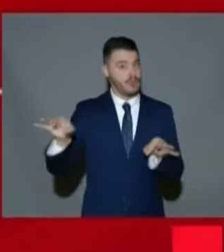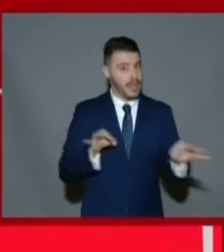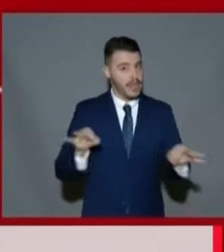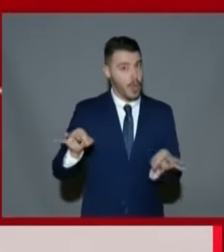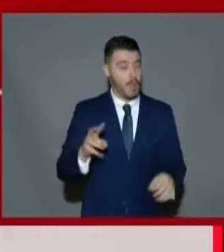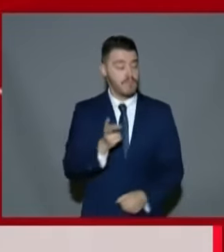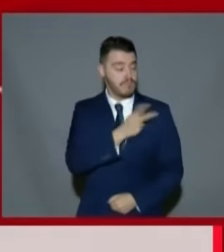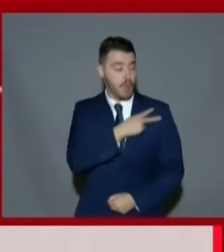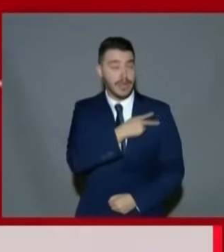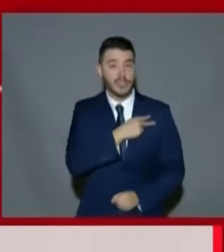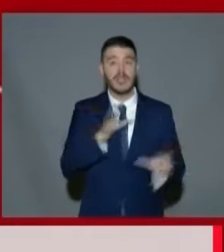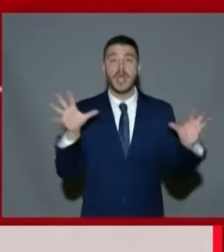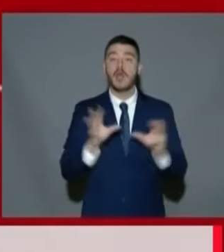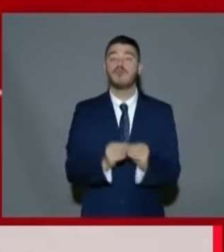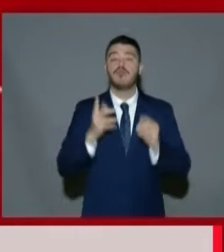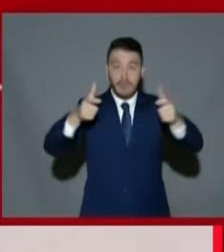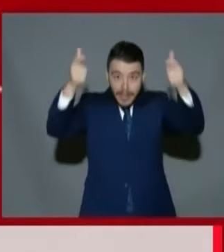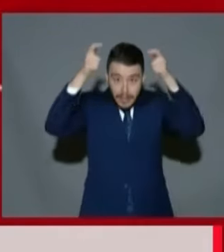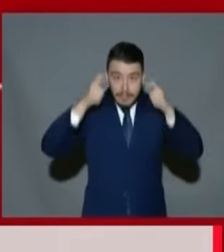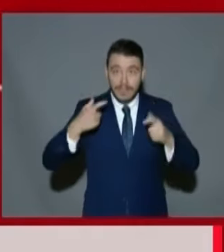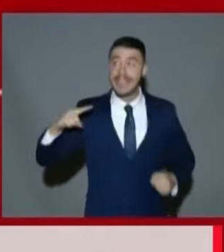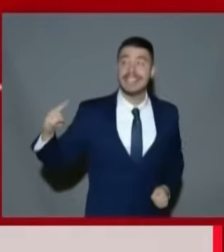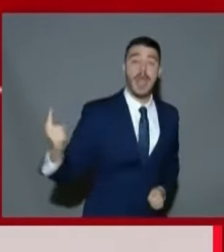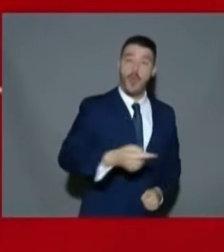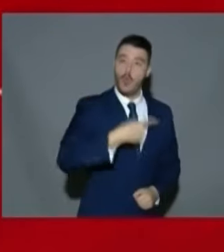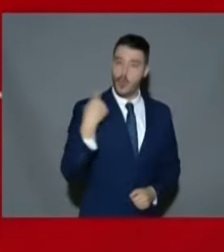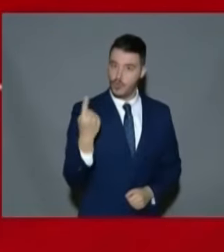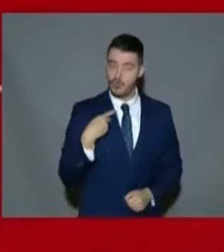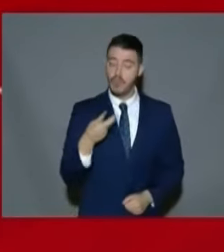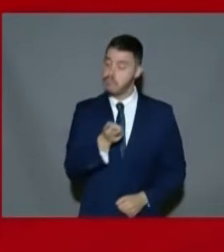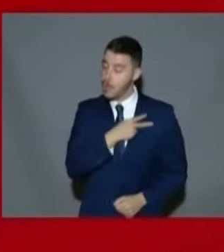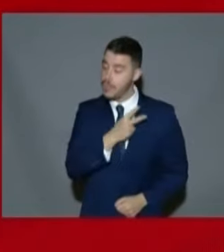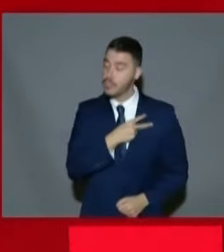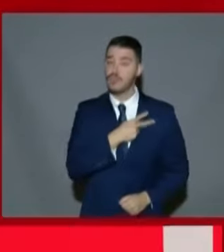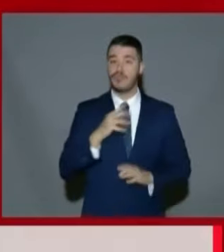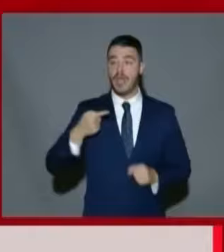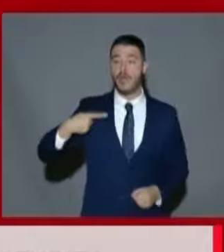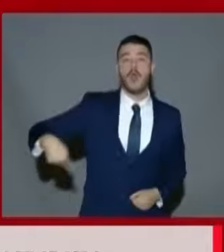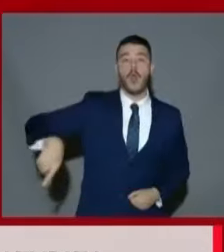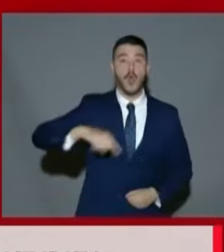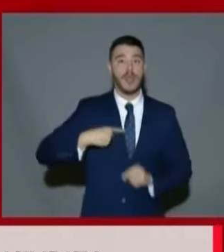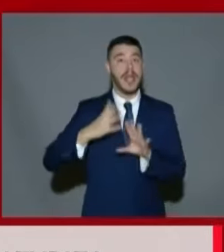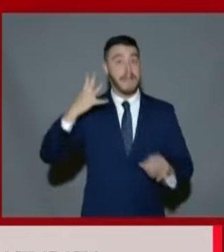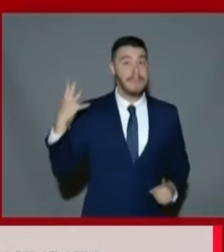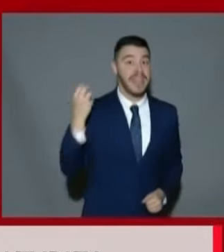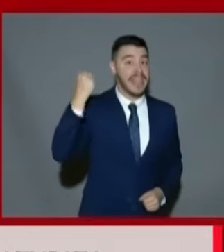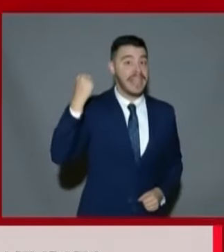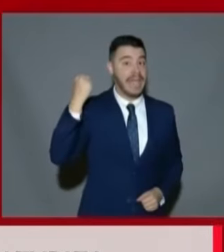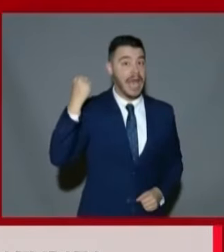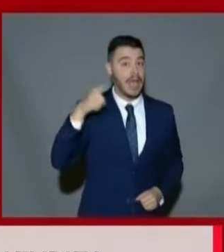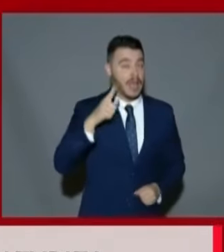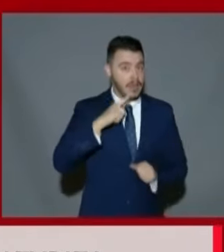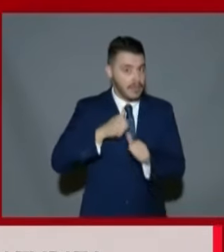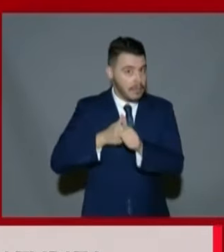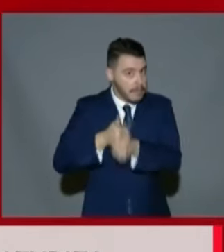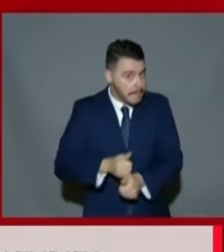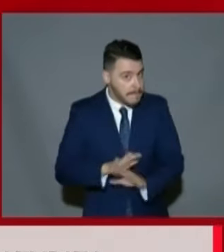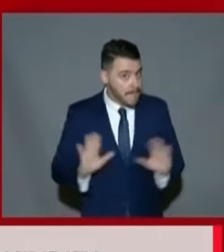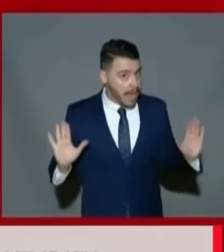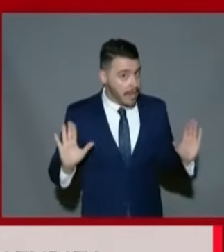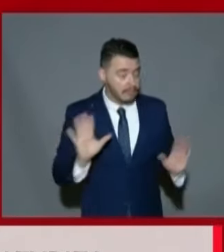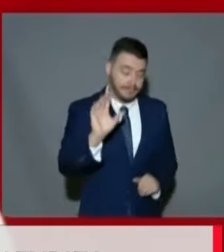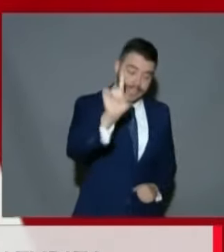θέμα του γάμου για όλους. Είπαμε λοιπόν, κομματική πειθαρχία, το τηρήσαμε στο τέλος. Μπορεί να ήταν λάθος αυτό